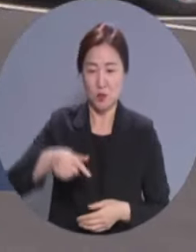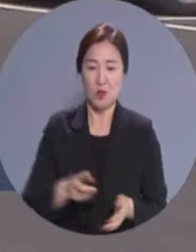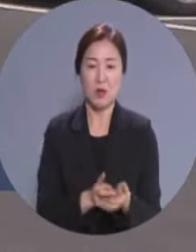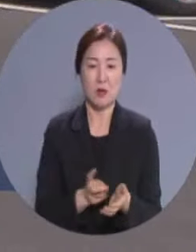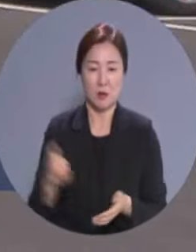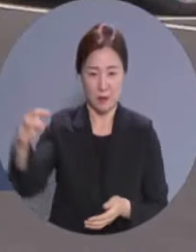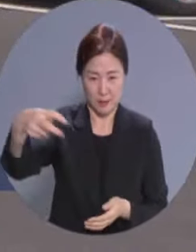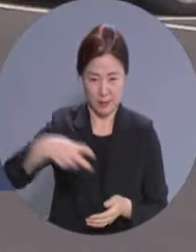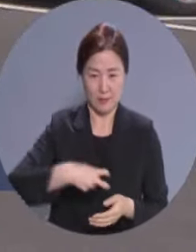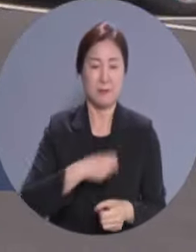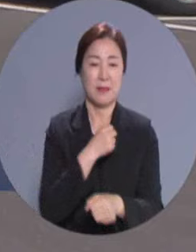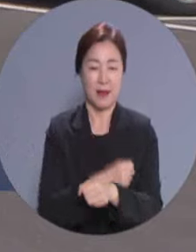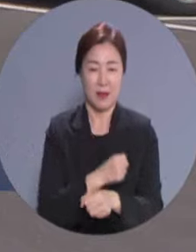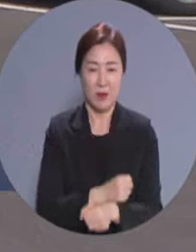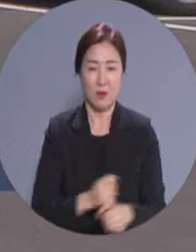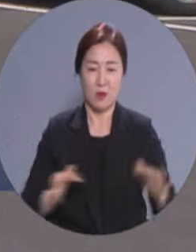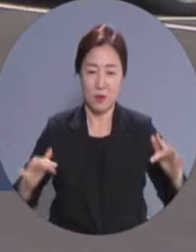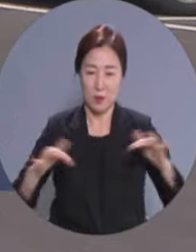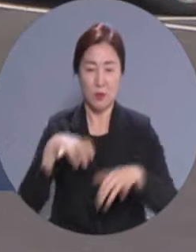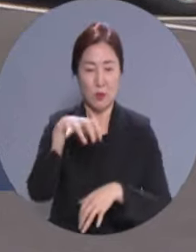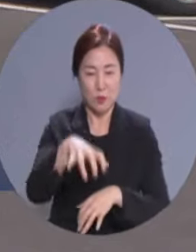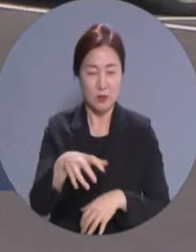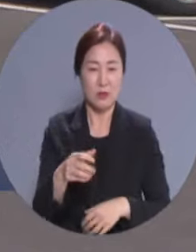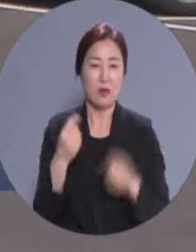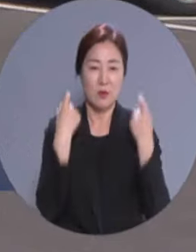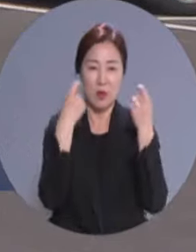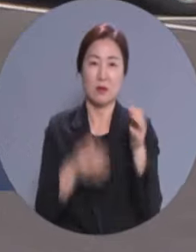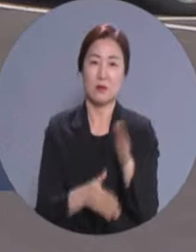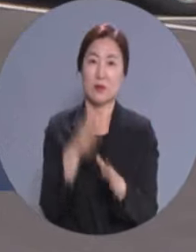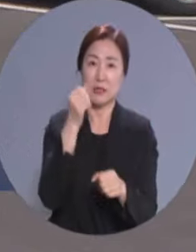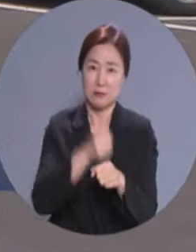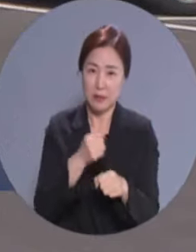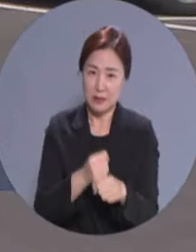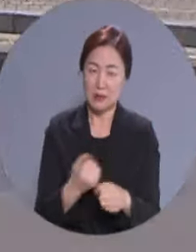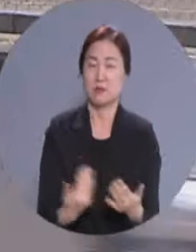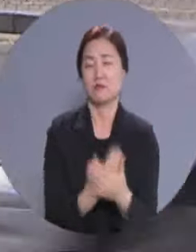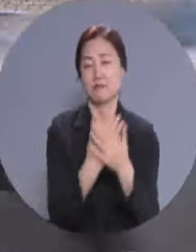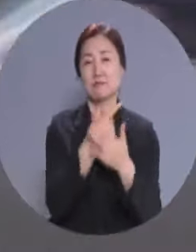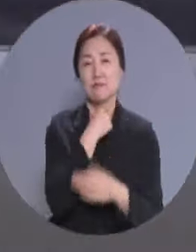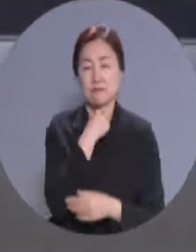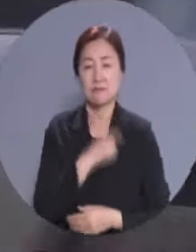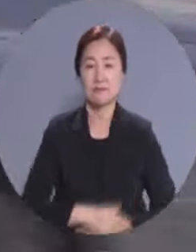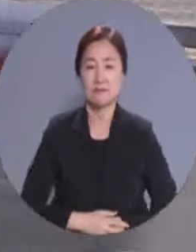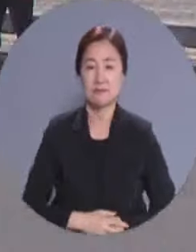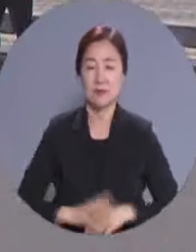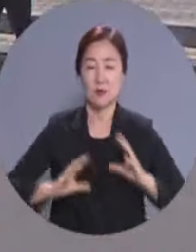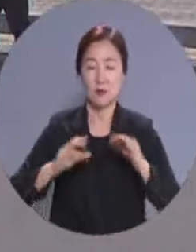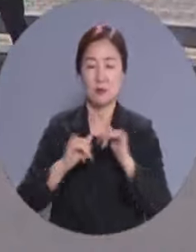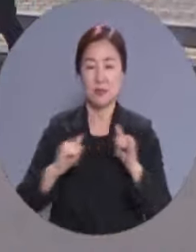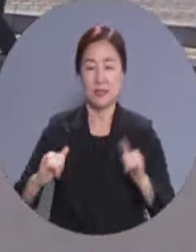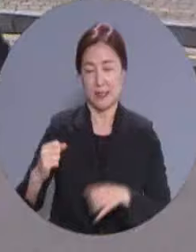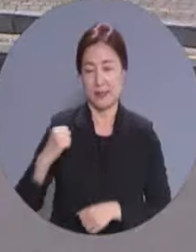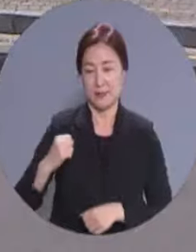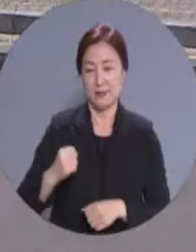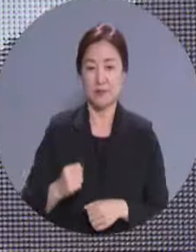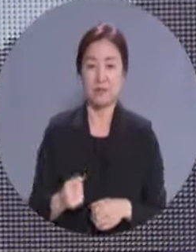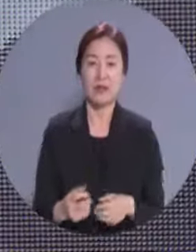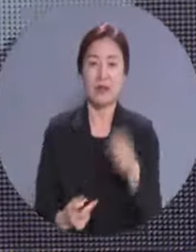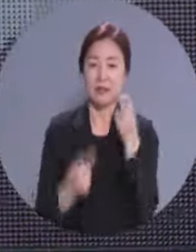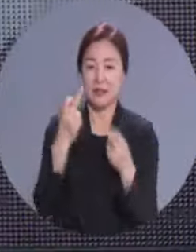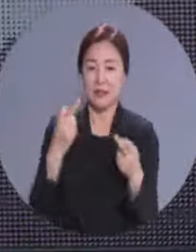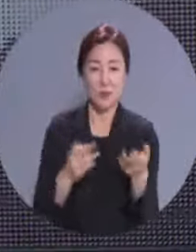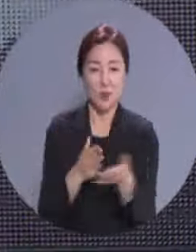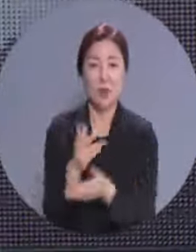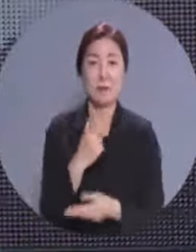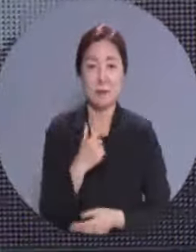많은 분들이 모이는 해양 레저 관광 도시로 만들어서 원도심을 좀 활성화시키고. 국민의힘 전남도당 산림환경